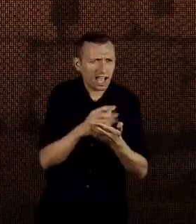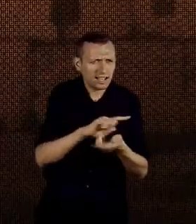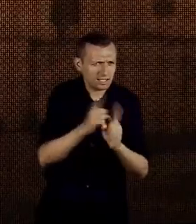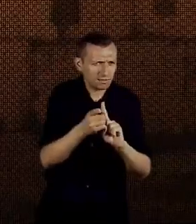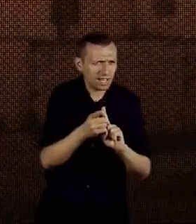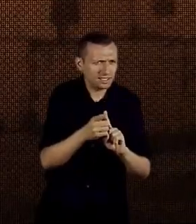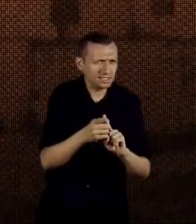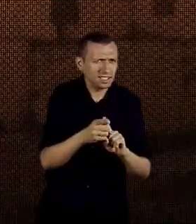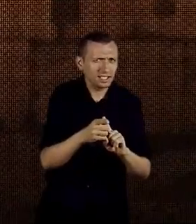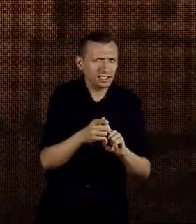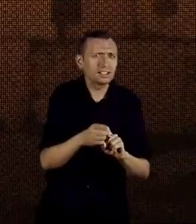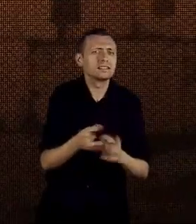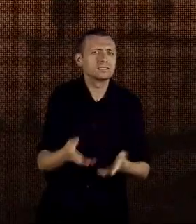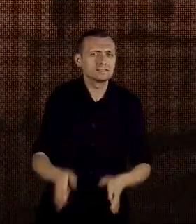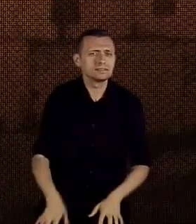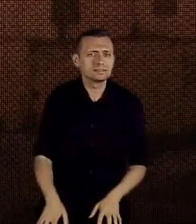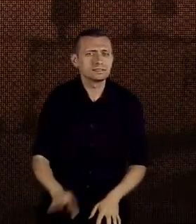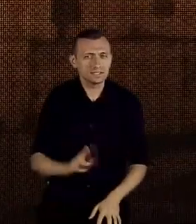ciebie zmieni.